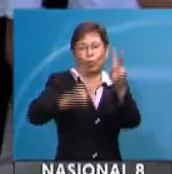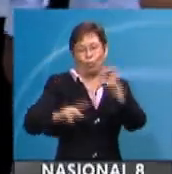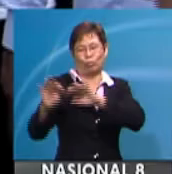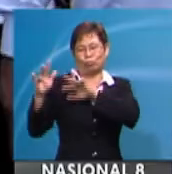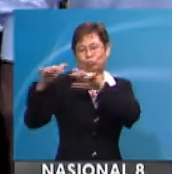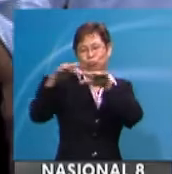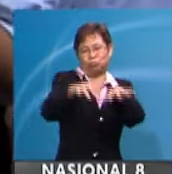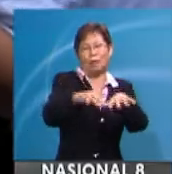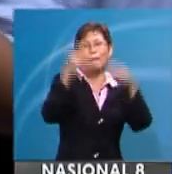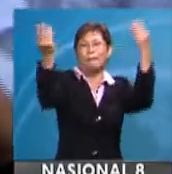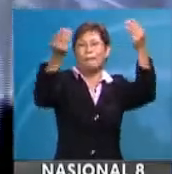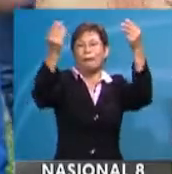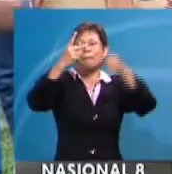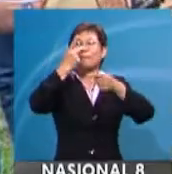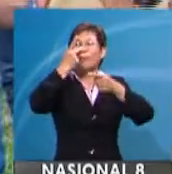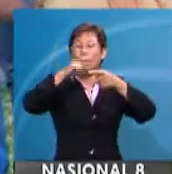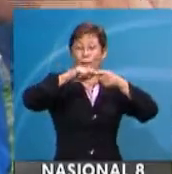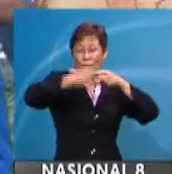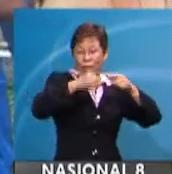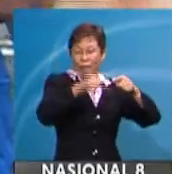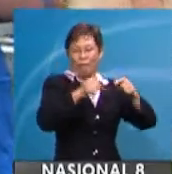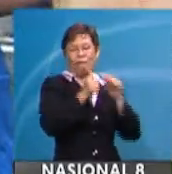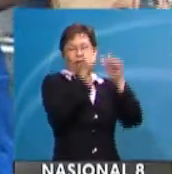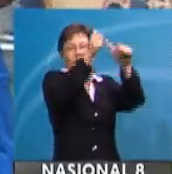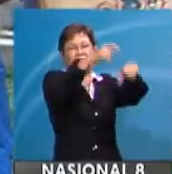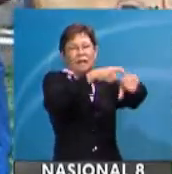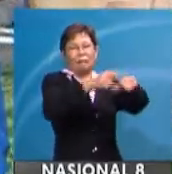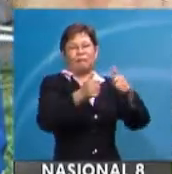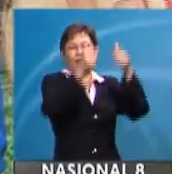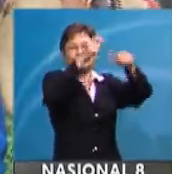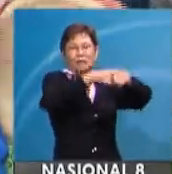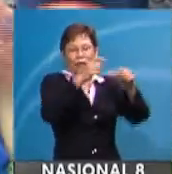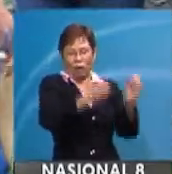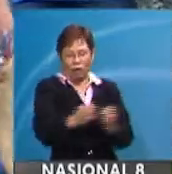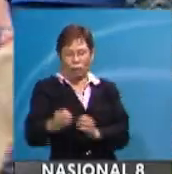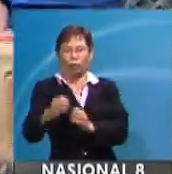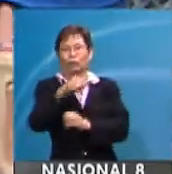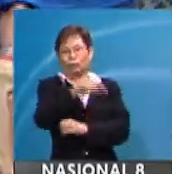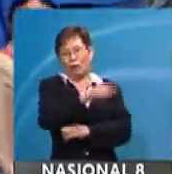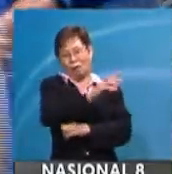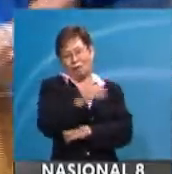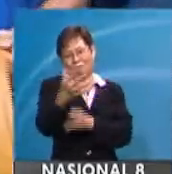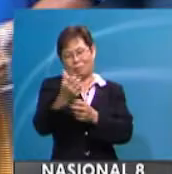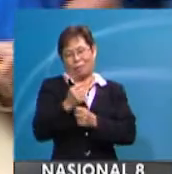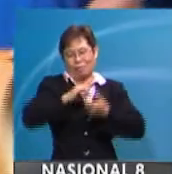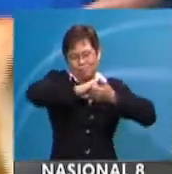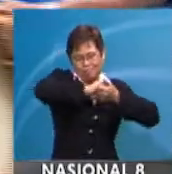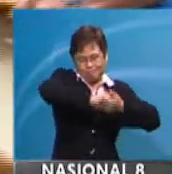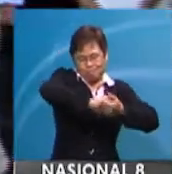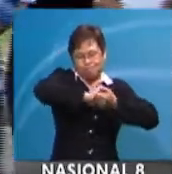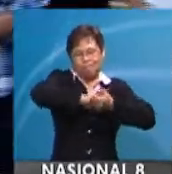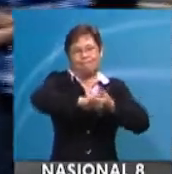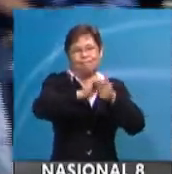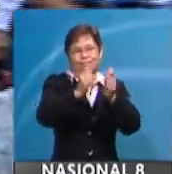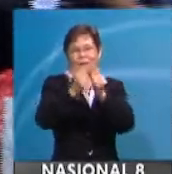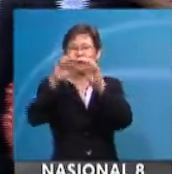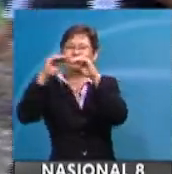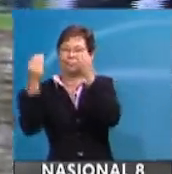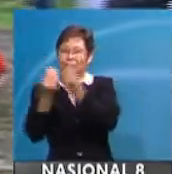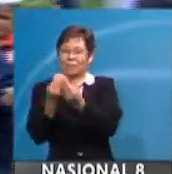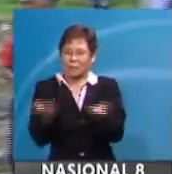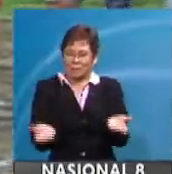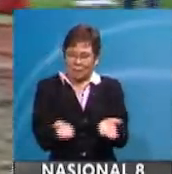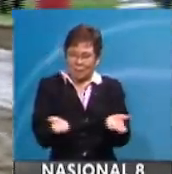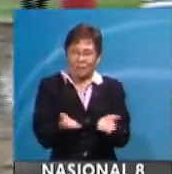kir-kira ma berkan yang juga mengatkan silaturahim dengan